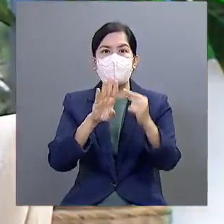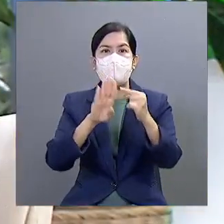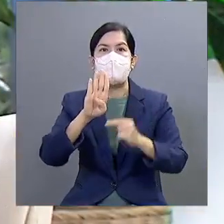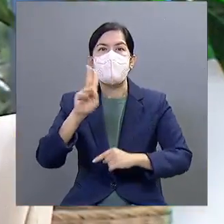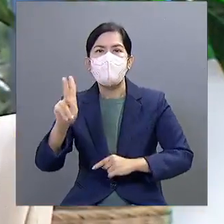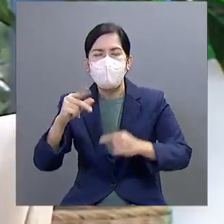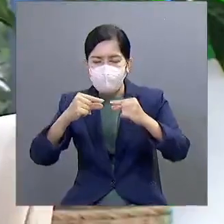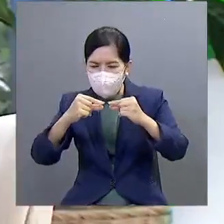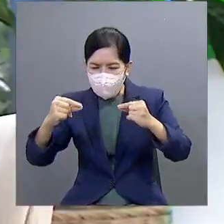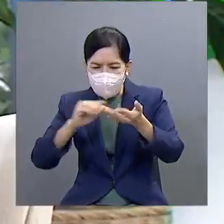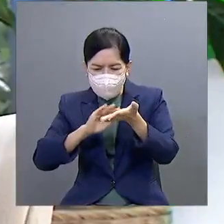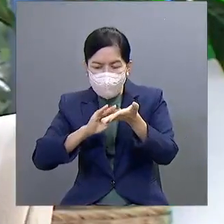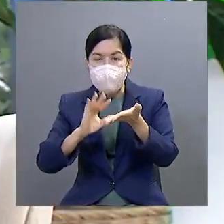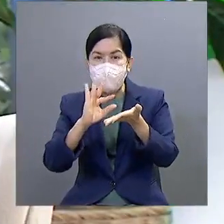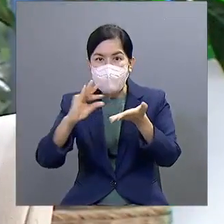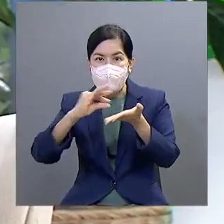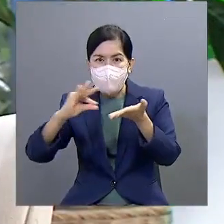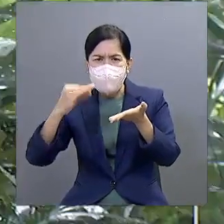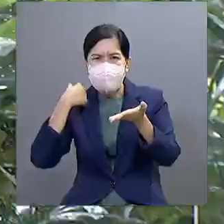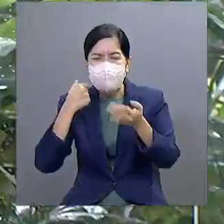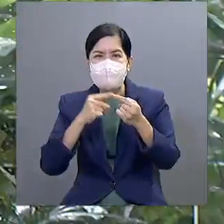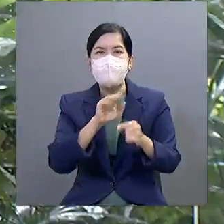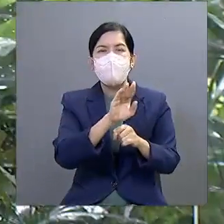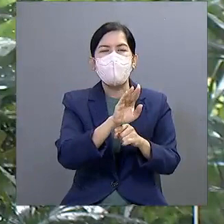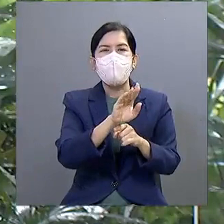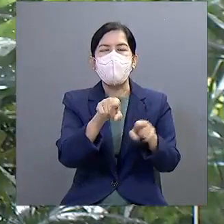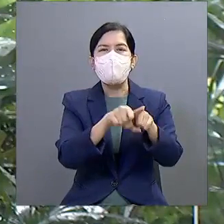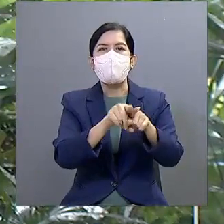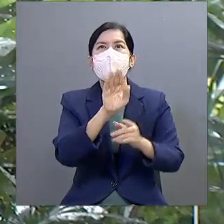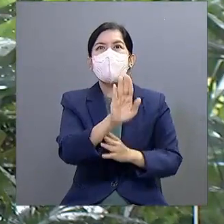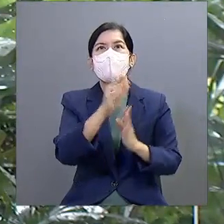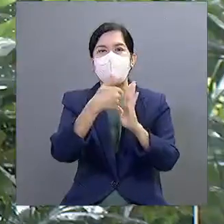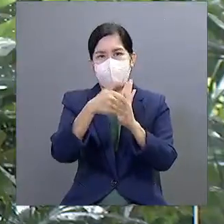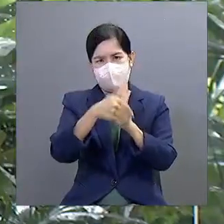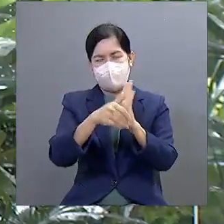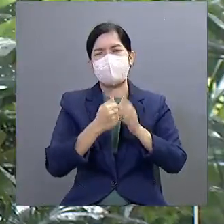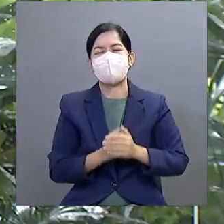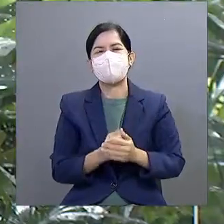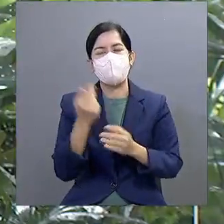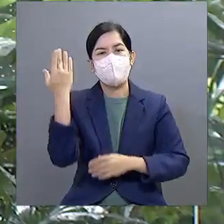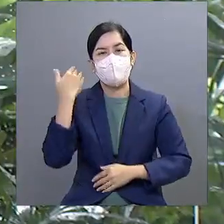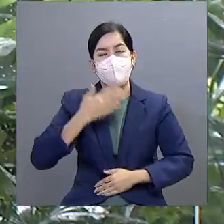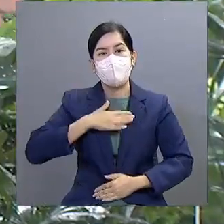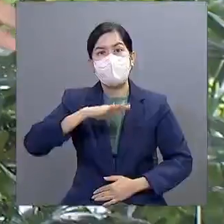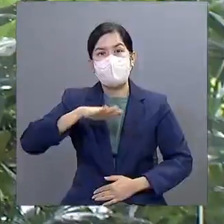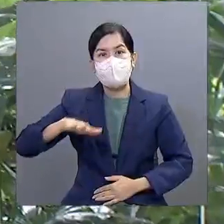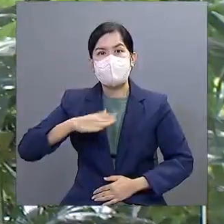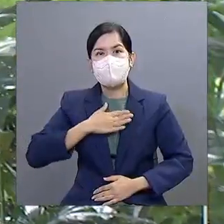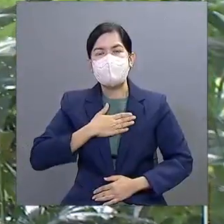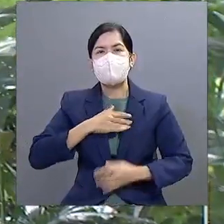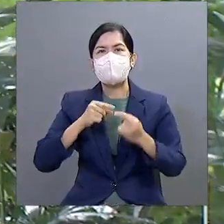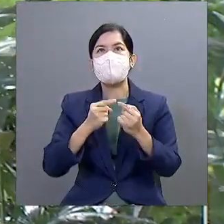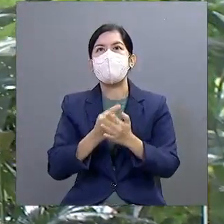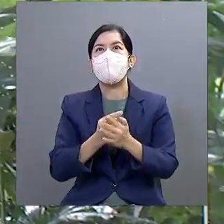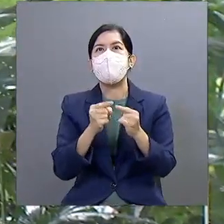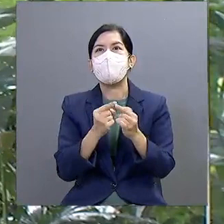อนด์เขาบอกว่าเป็นอัลมอนด์อีสาน ถูกต้อง อ ร่อยมากคือจริงๆเนี่ยถ้าเป็นสมัยเด็กๆดิฉันชอบเดินไปแถวสะพานลอยแล้วมันชอบไปขายสะพานลอย